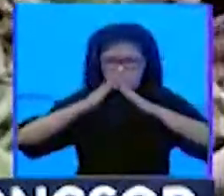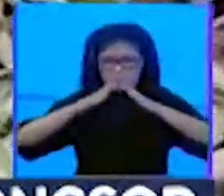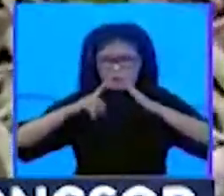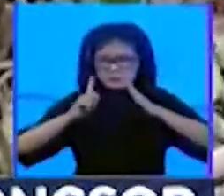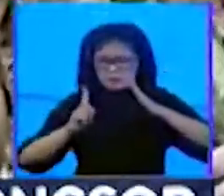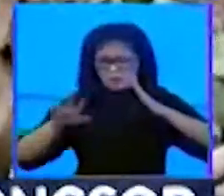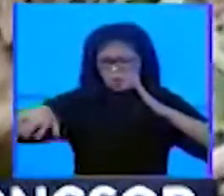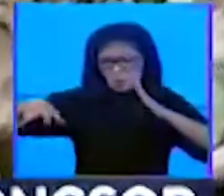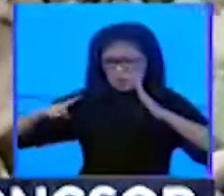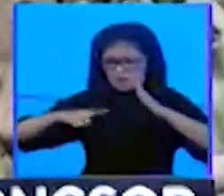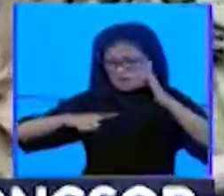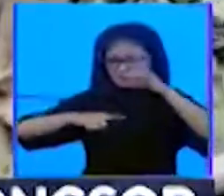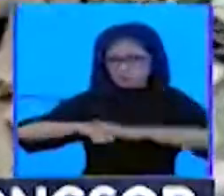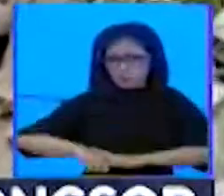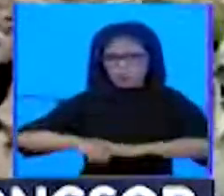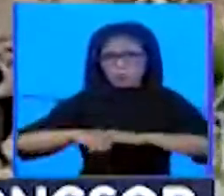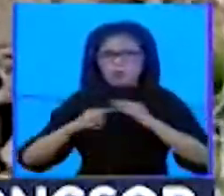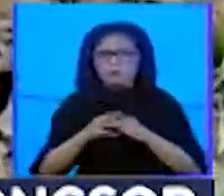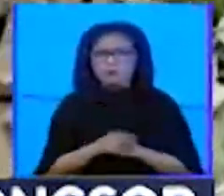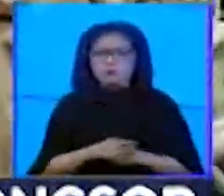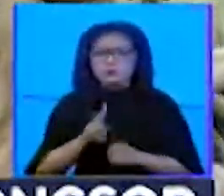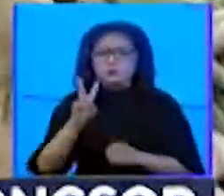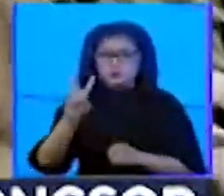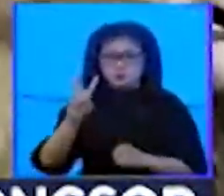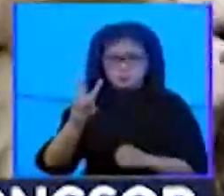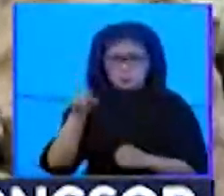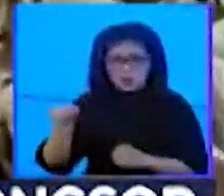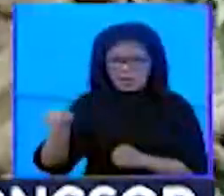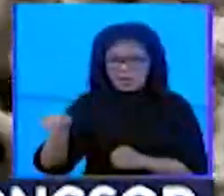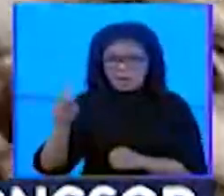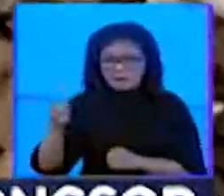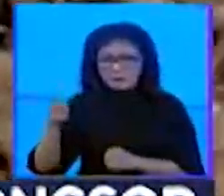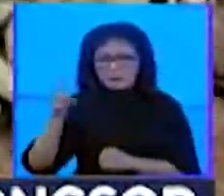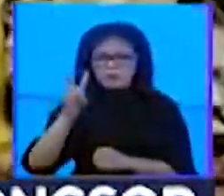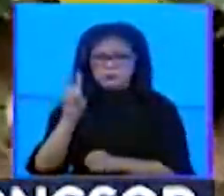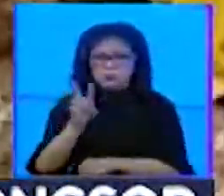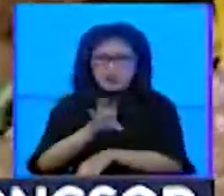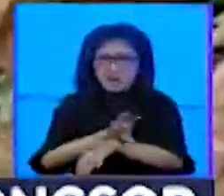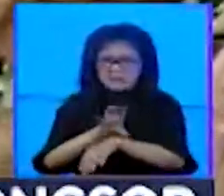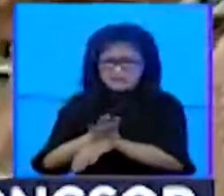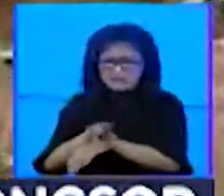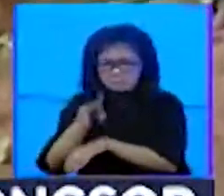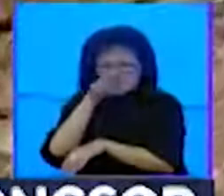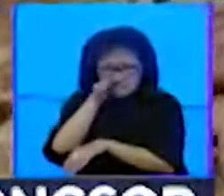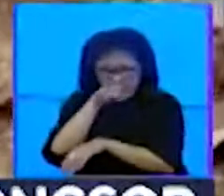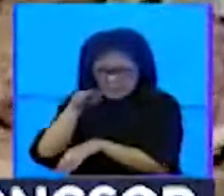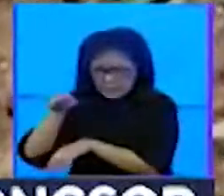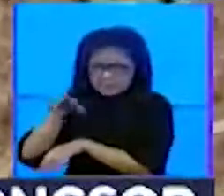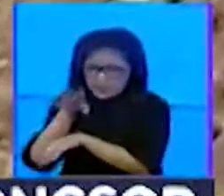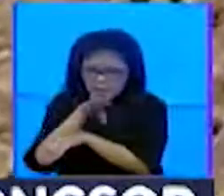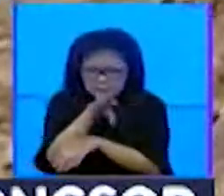Mamuju. Dua anjing pelacak dari K9 Polda Sulawesi Selatan diturunkan untuk mempermudah proses pencarian